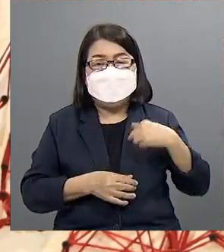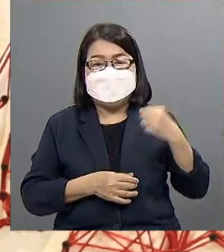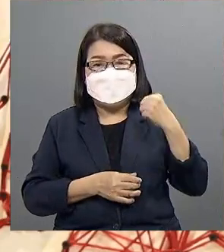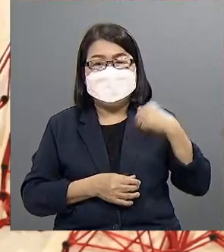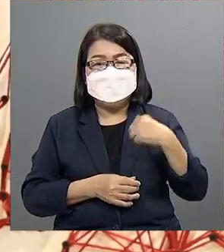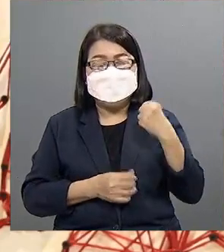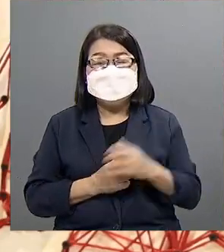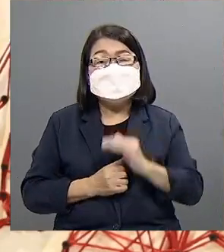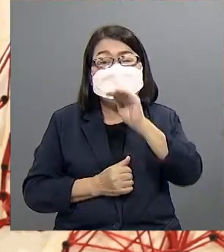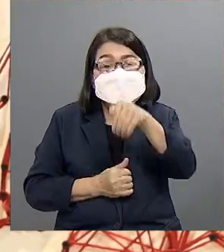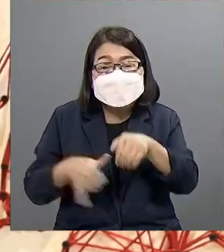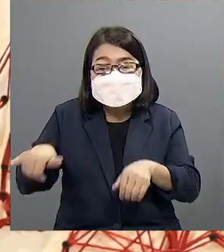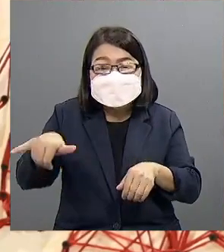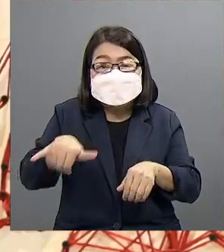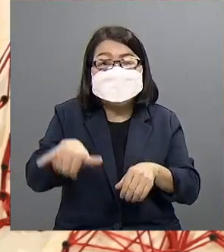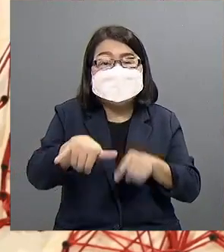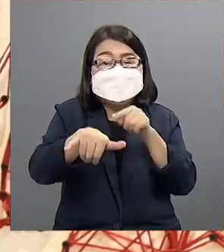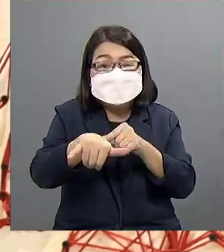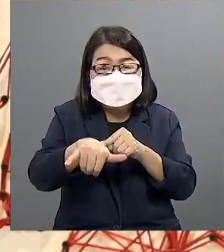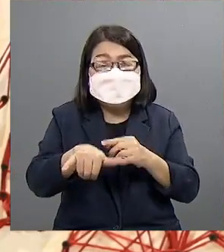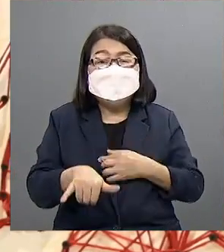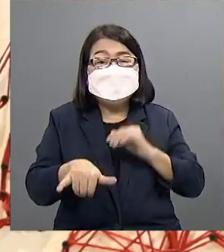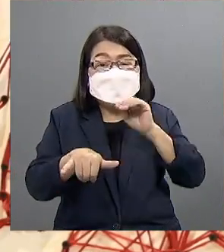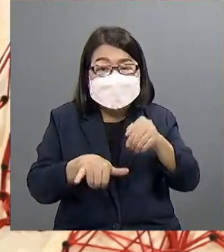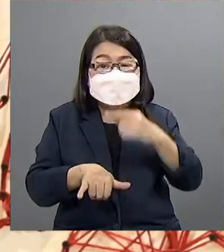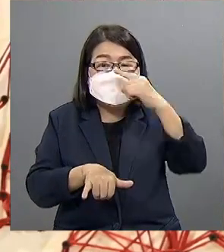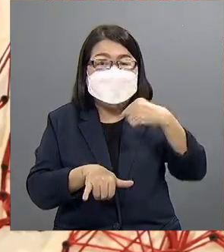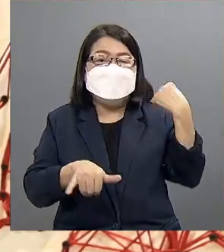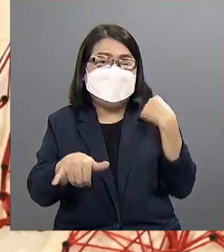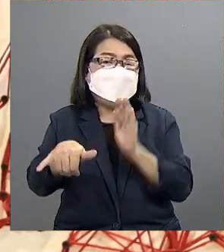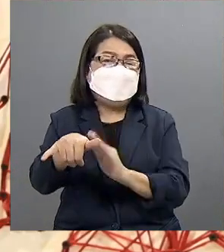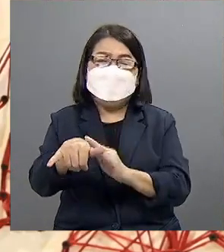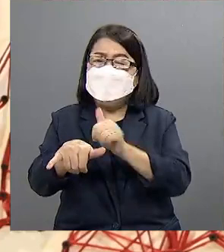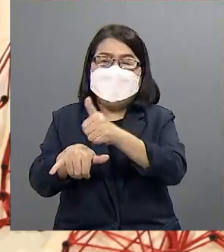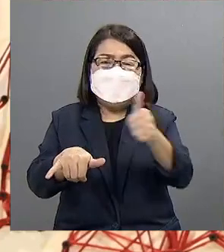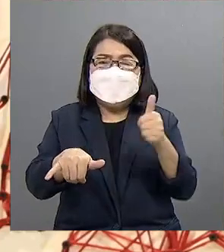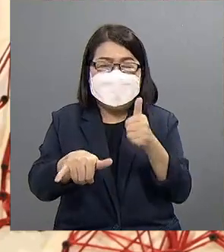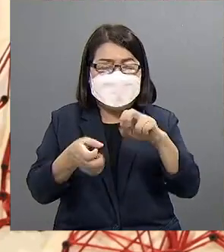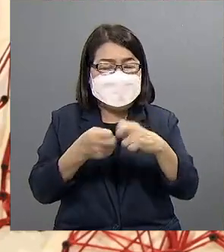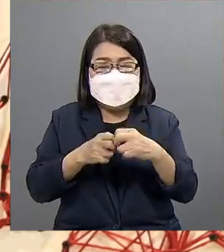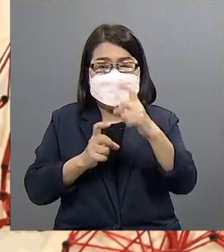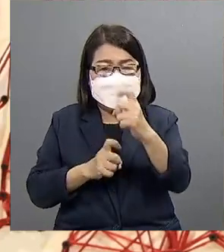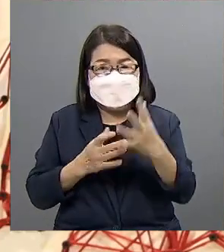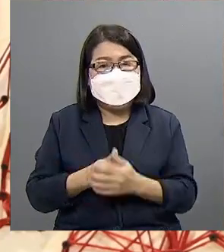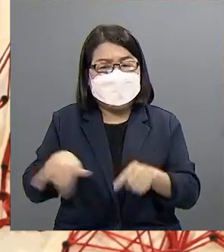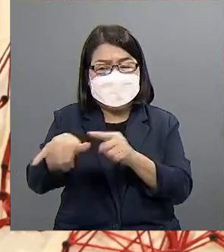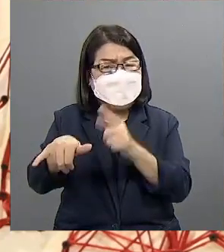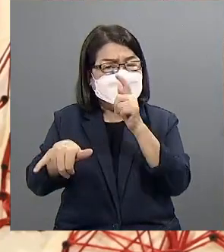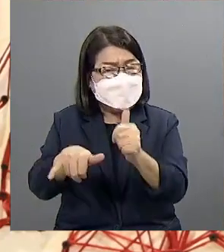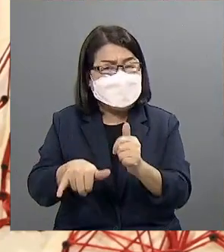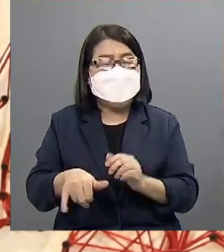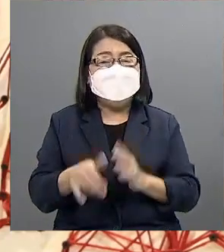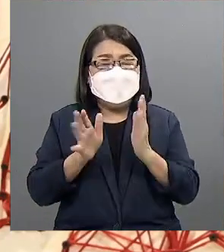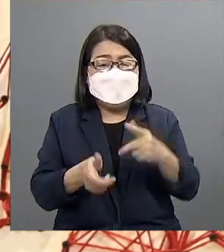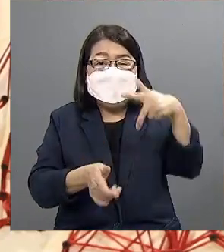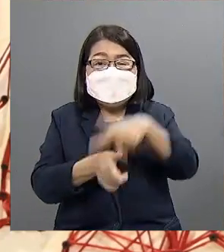างของชาติช้างไทยได้รับการดูแลอย่างปลอดภัย ด้วยความที่มีคุณภาพมีจรรยาบรรณในการดูแ